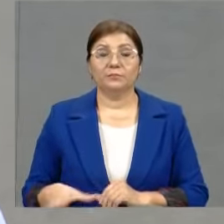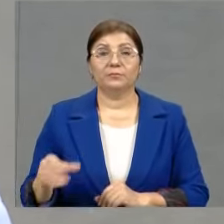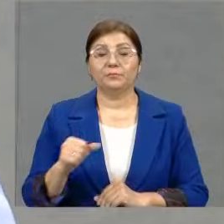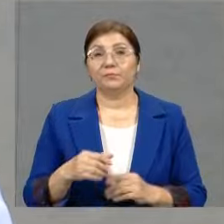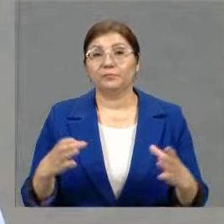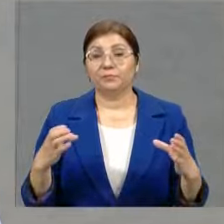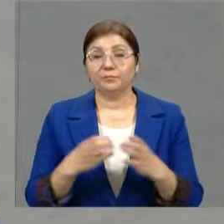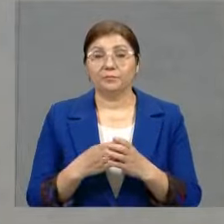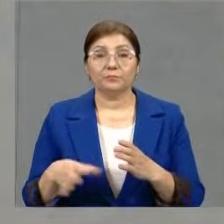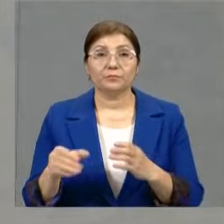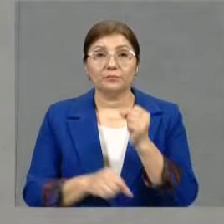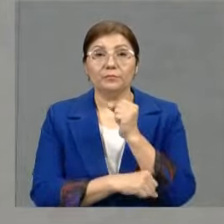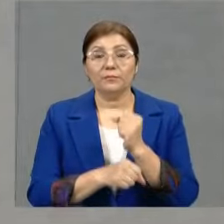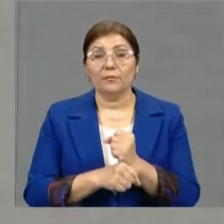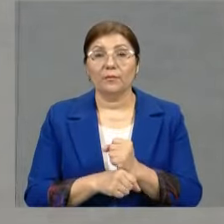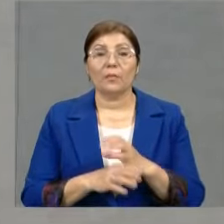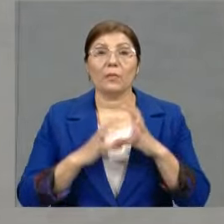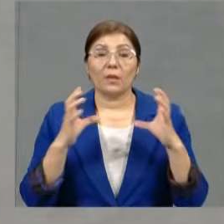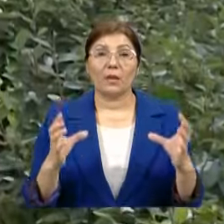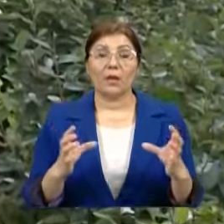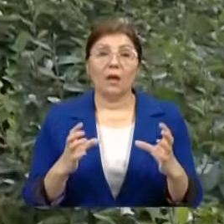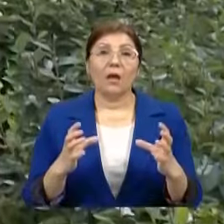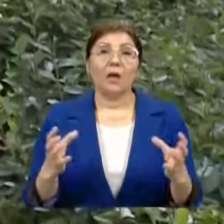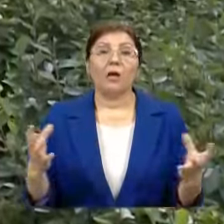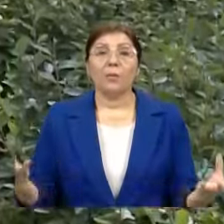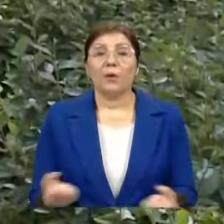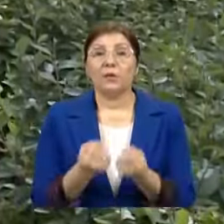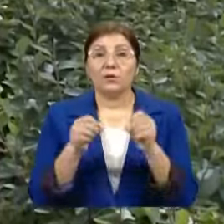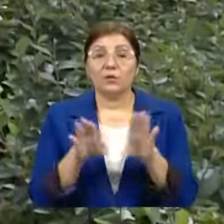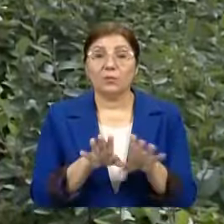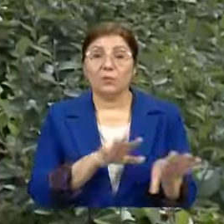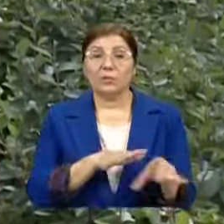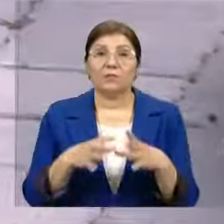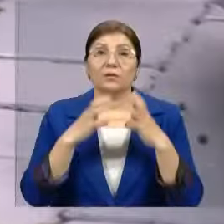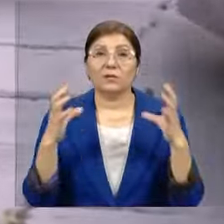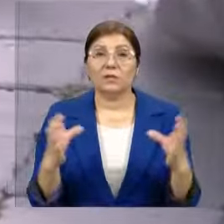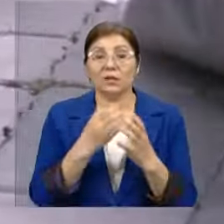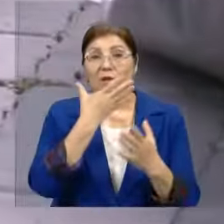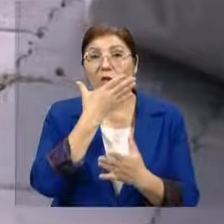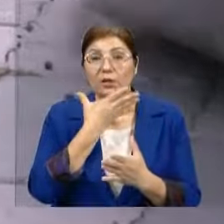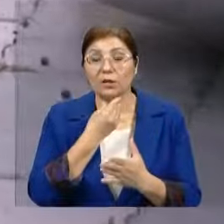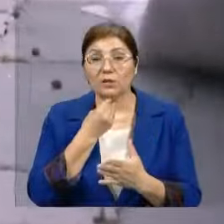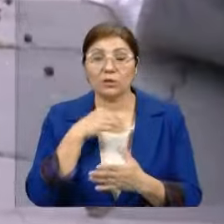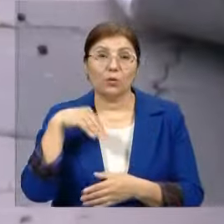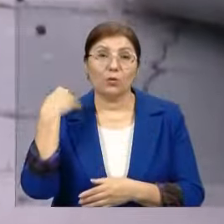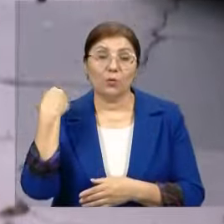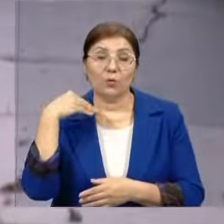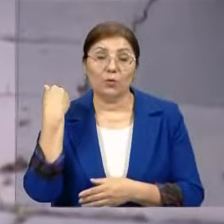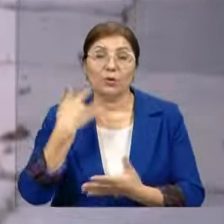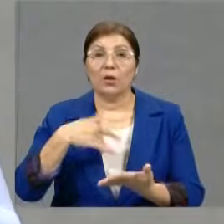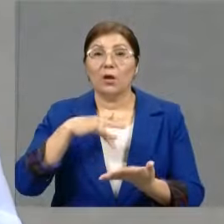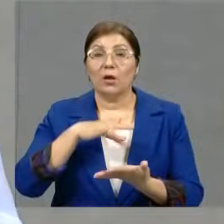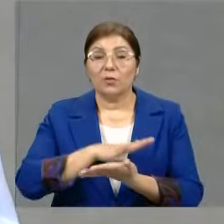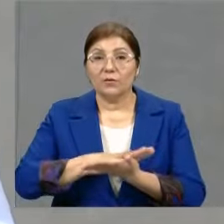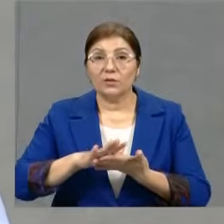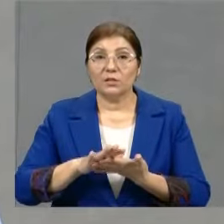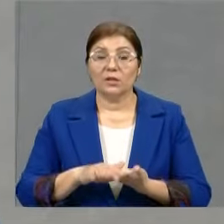коллективов также поддержать данную акцию и сохранять свою территорию в чистоте. Субботник у